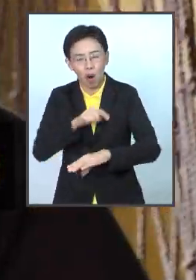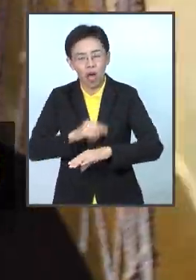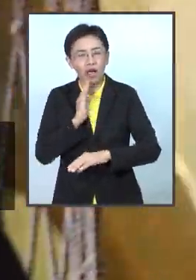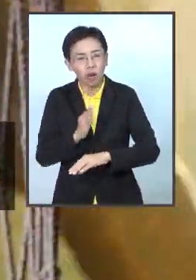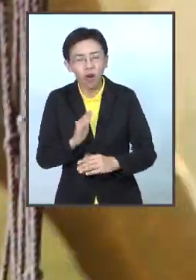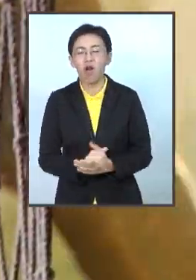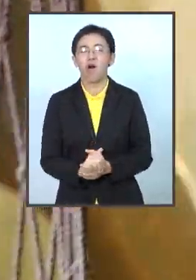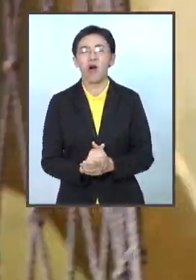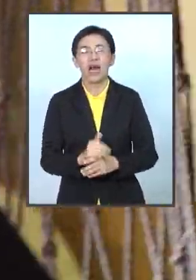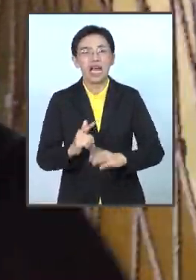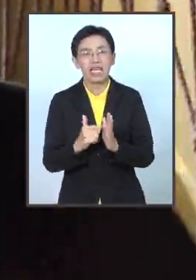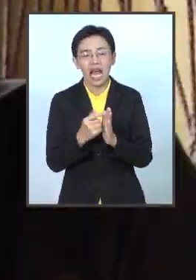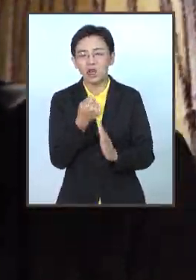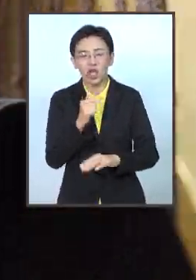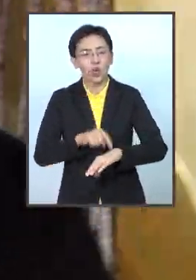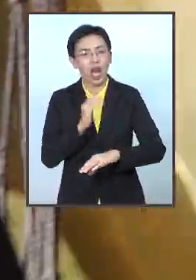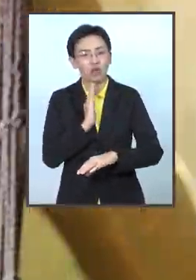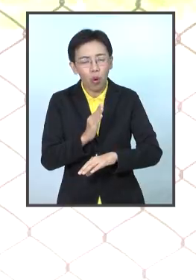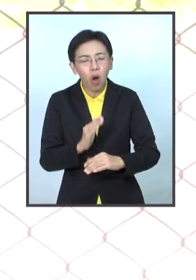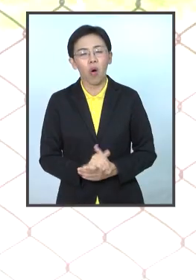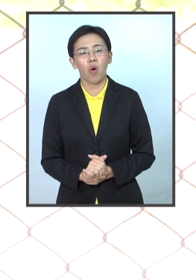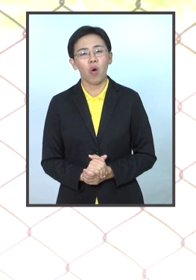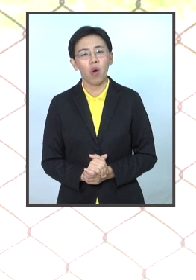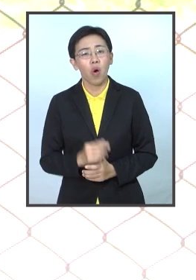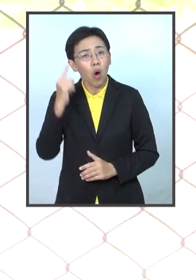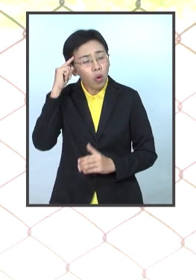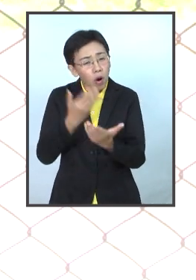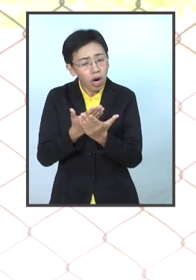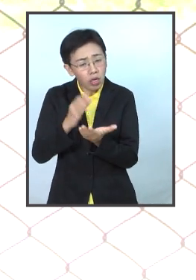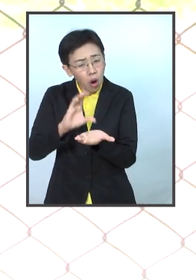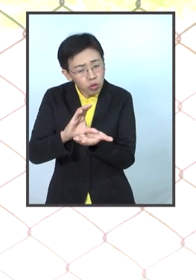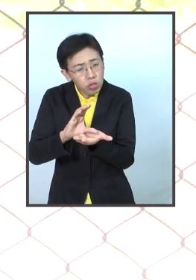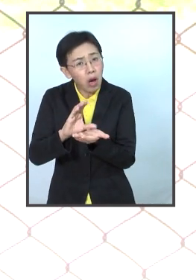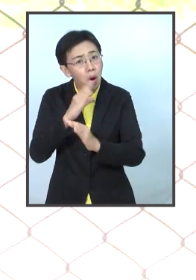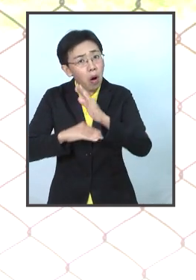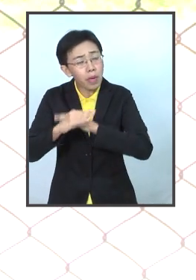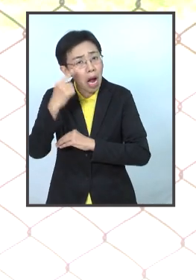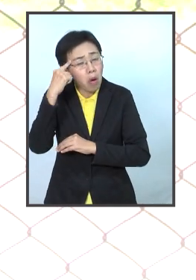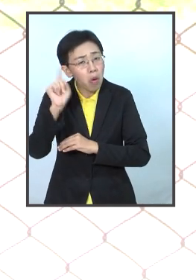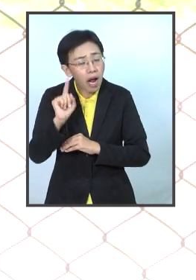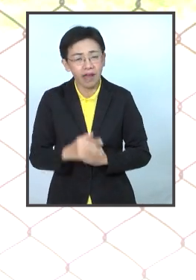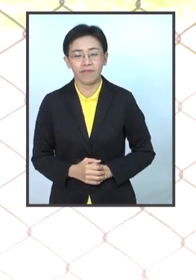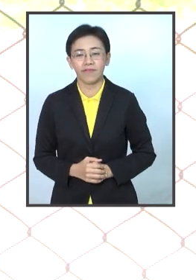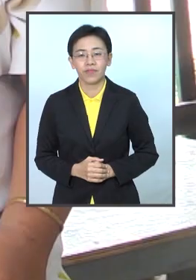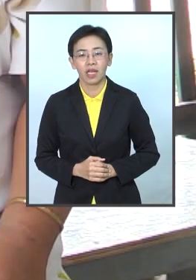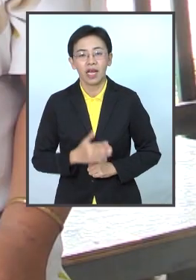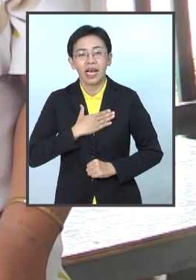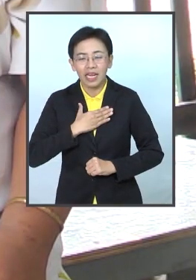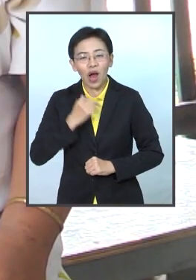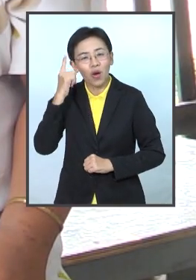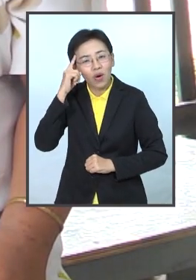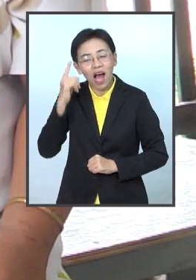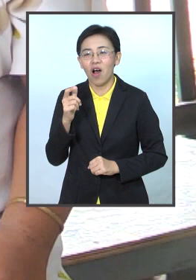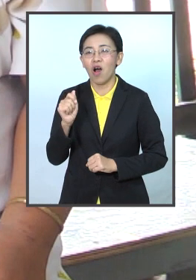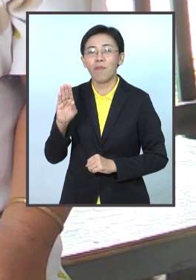ลากินยาตรงเวลา แล้วพี่ดวงพรรู้จักกองทุนและส่งเสริมความเสมอภาคคนพิการได้ยังไงคะ ก็รู้จักม